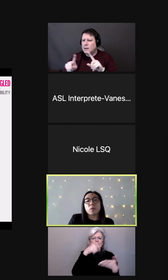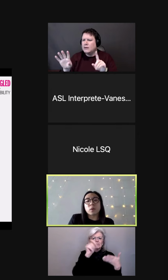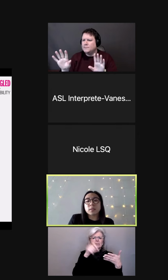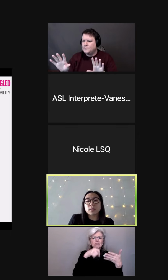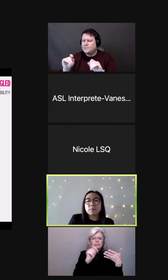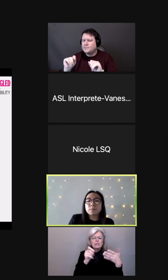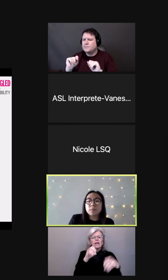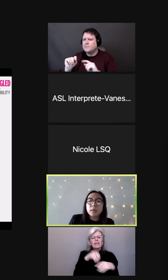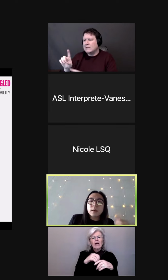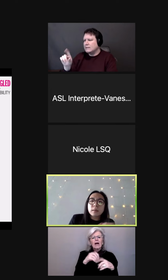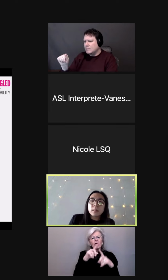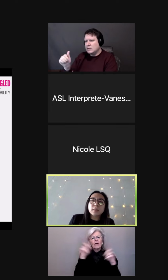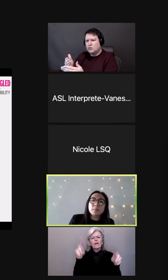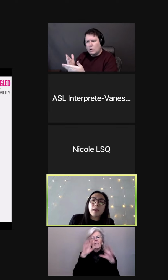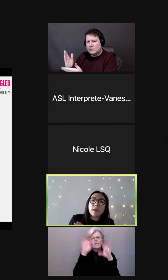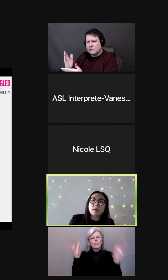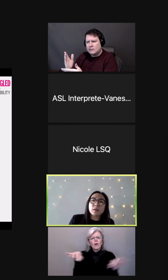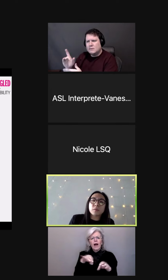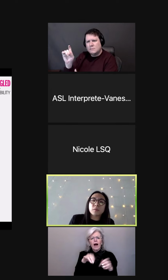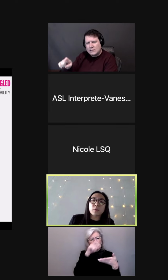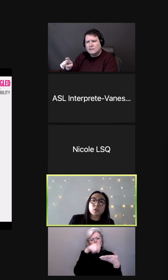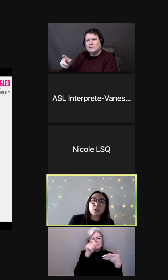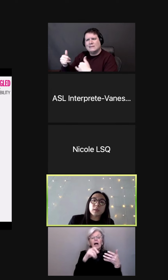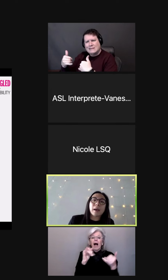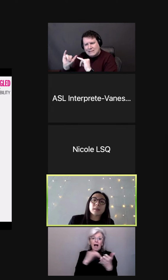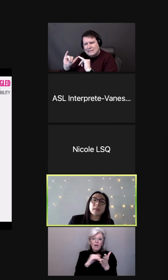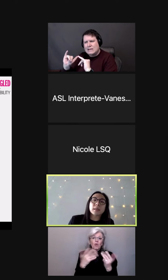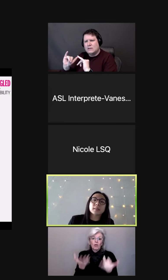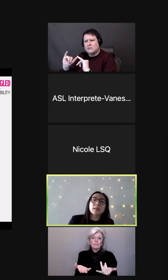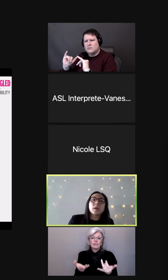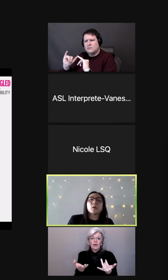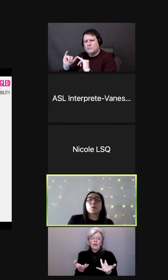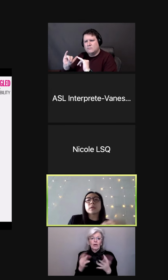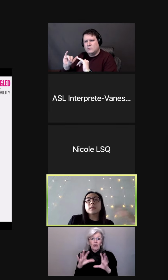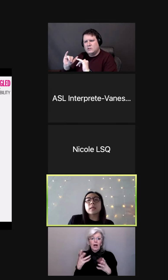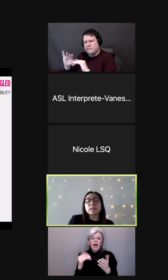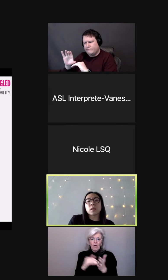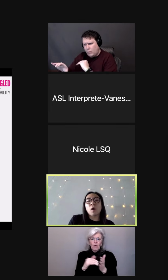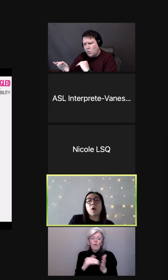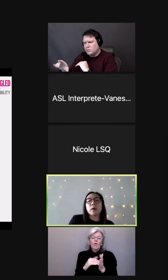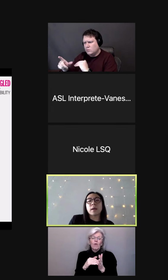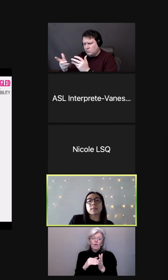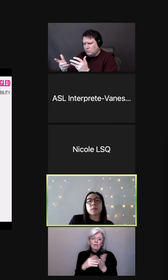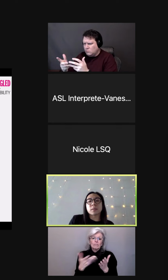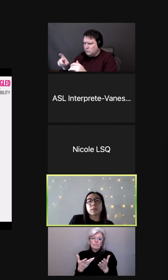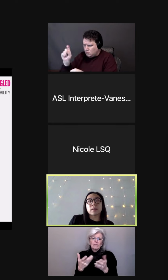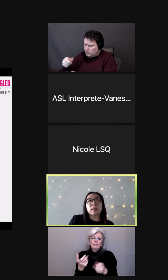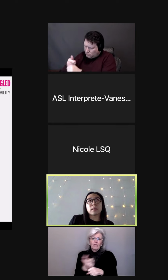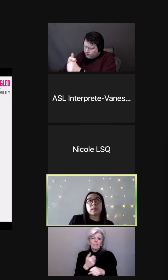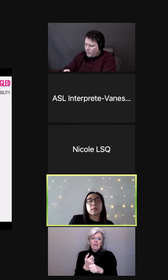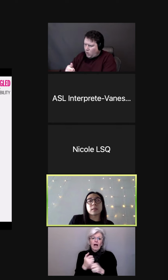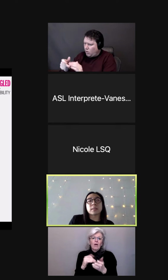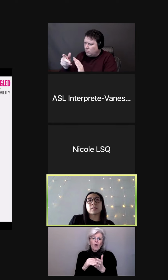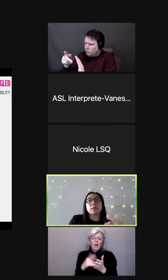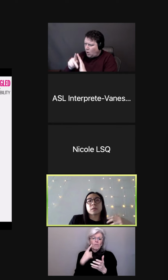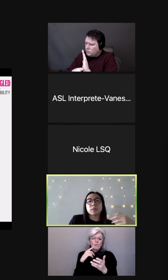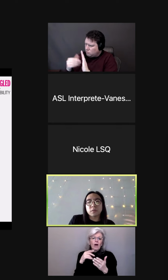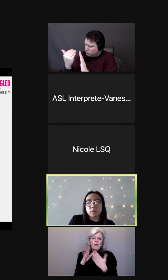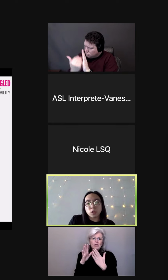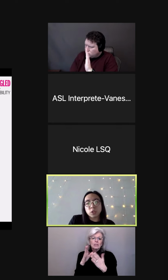formulaires et c'est toujours encore cette façon dont ces méthodes sont mises en vigueur. Cette manière d'approcher l